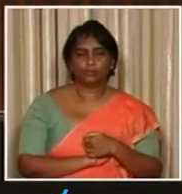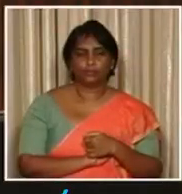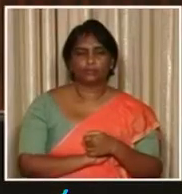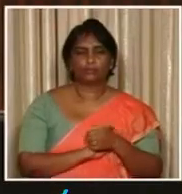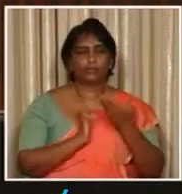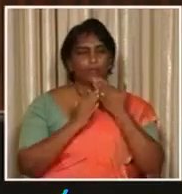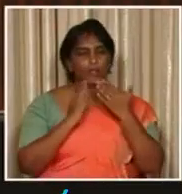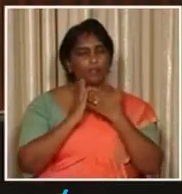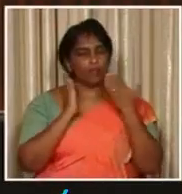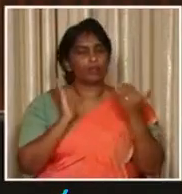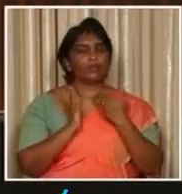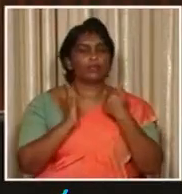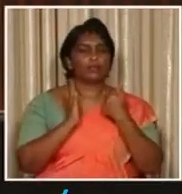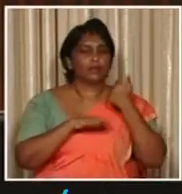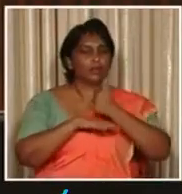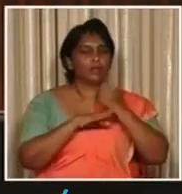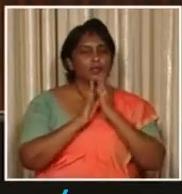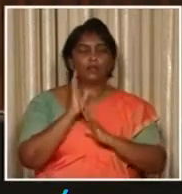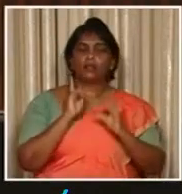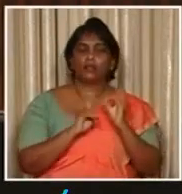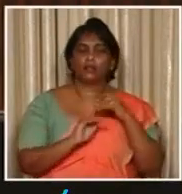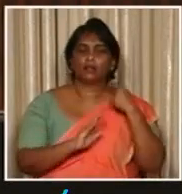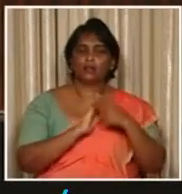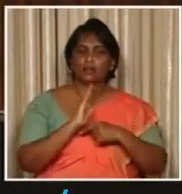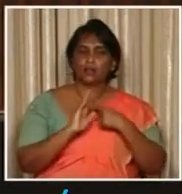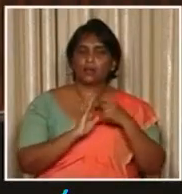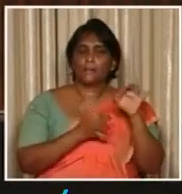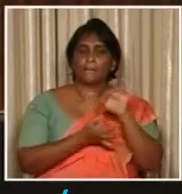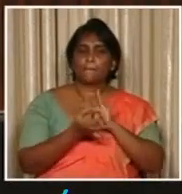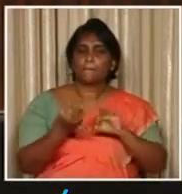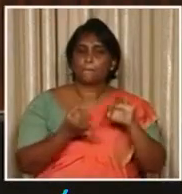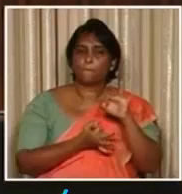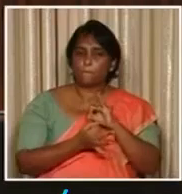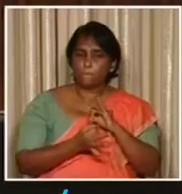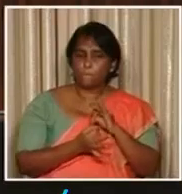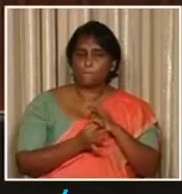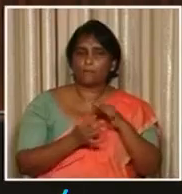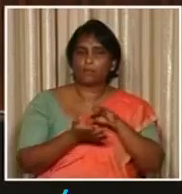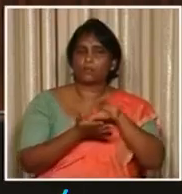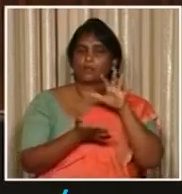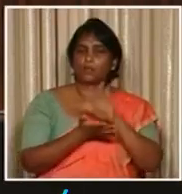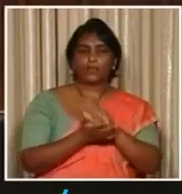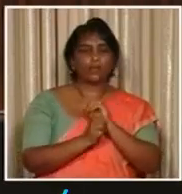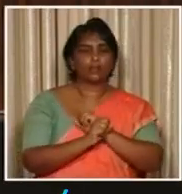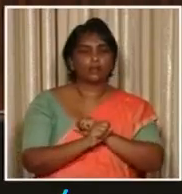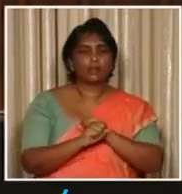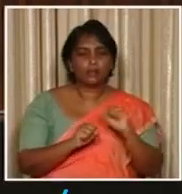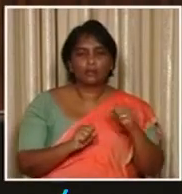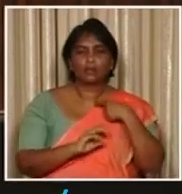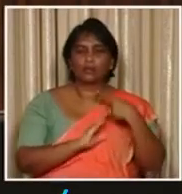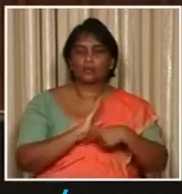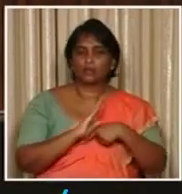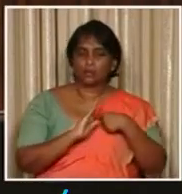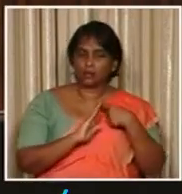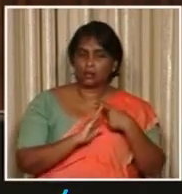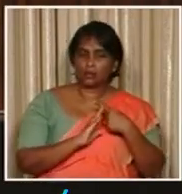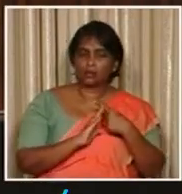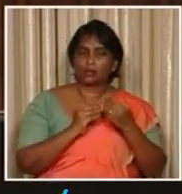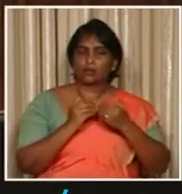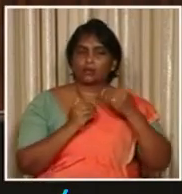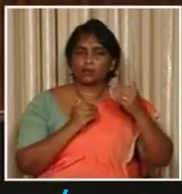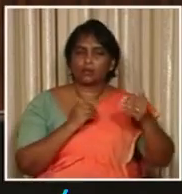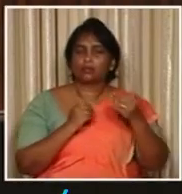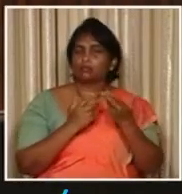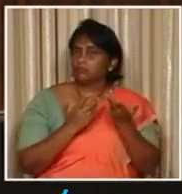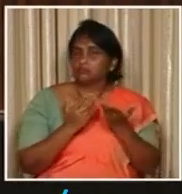මුලාසනාරකරු මන්ත්‍රීතුමනි අපේ රටේ ප්‍රජාතන්ත්‍රවාදය තහවුරු කරන්න නැතුව මේ රට ඉදිරිටයයි